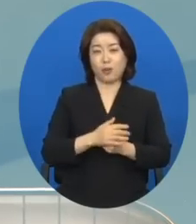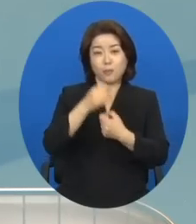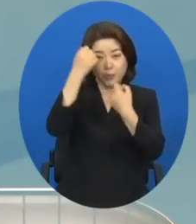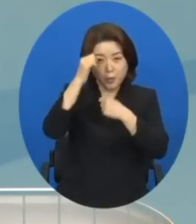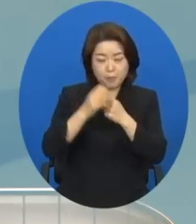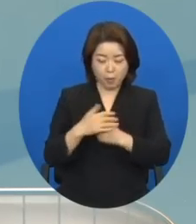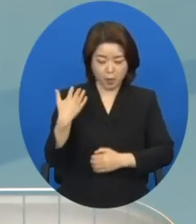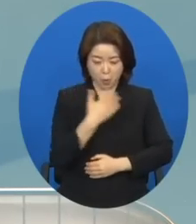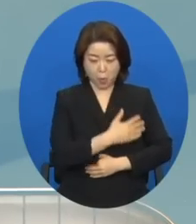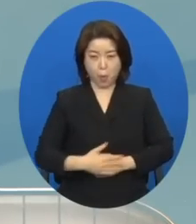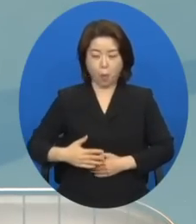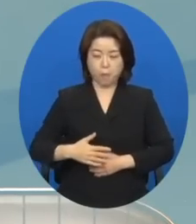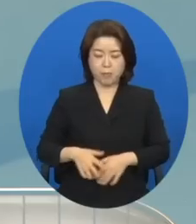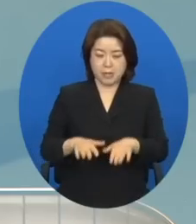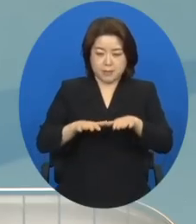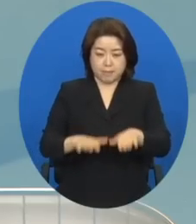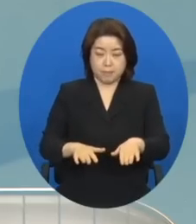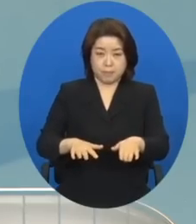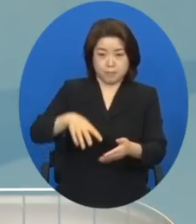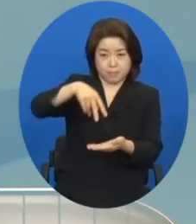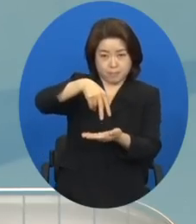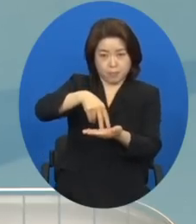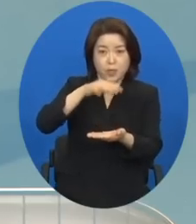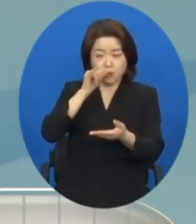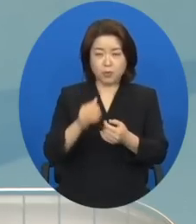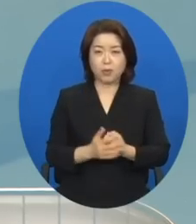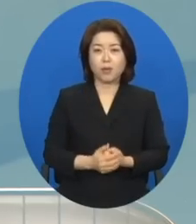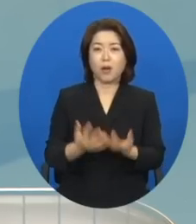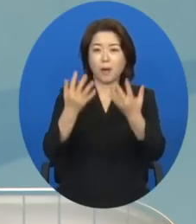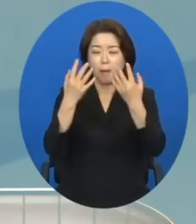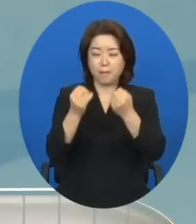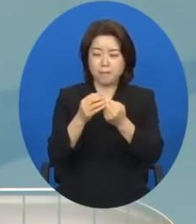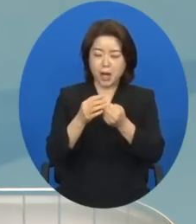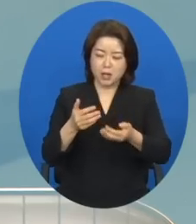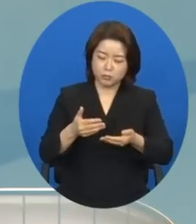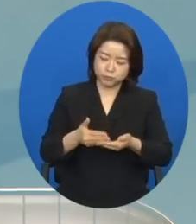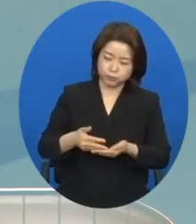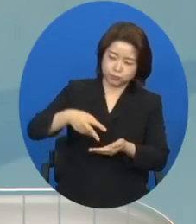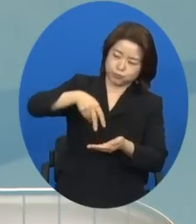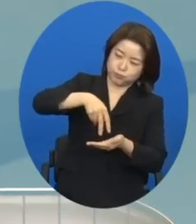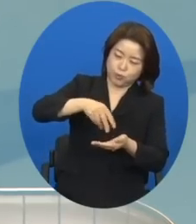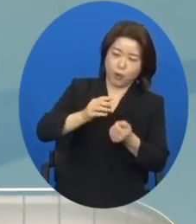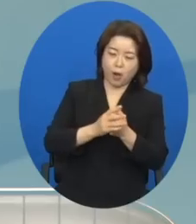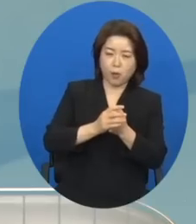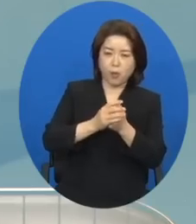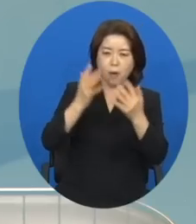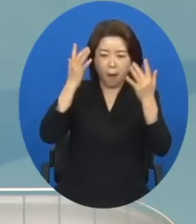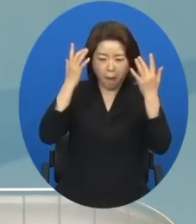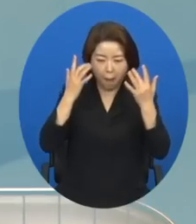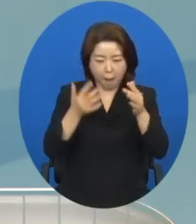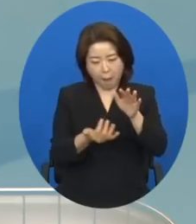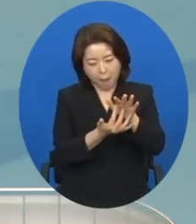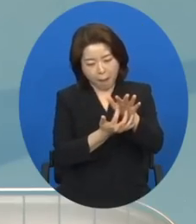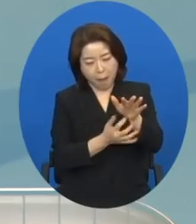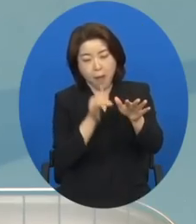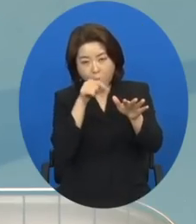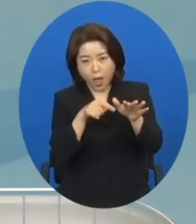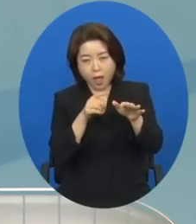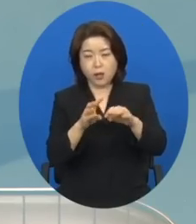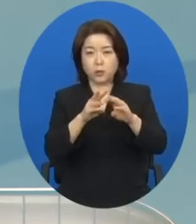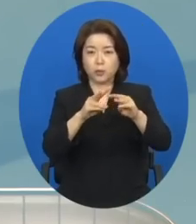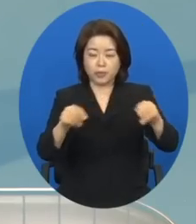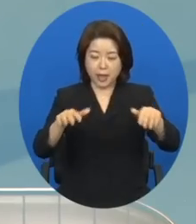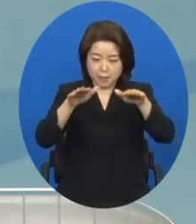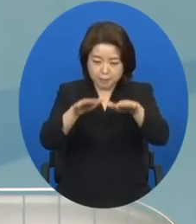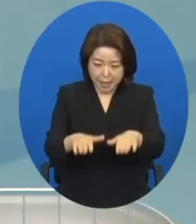이 온몸을 지탱하는 곳입니다. 많은 하중을 받고 많은 땀이 납니다. 그리고 바로 땅을 밟기